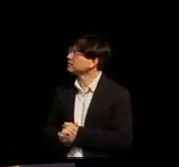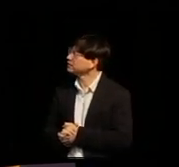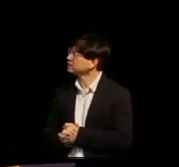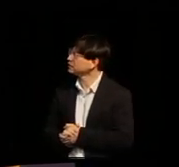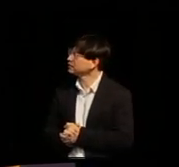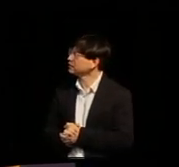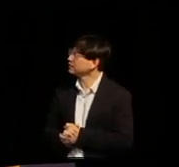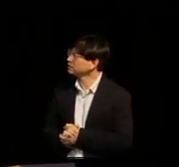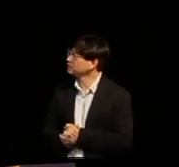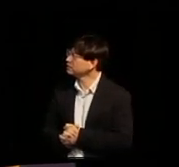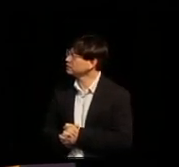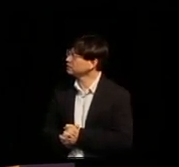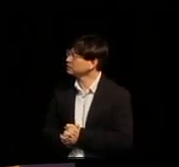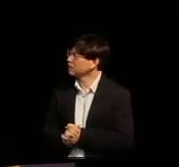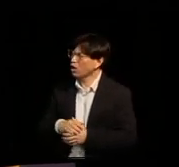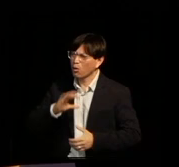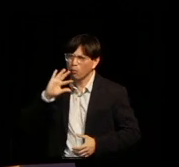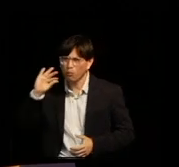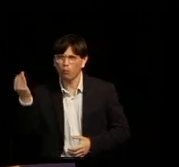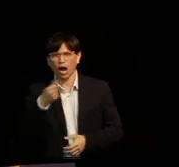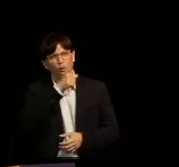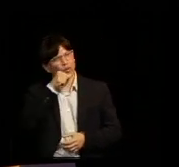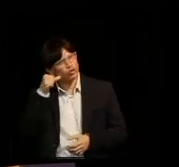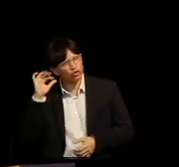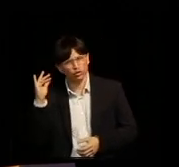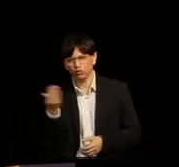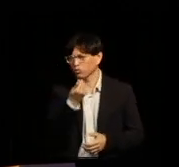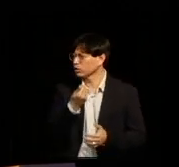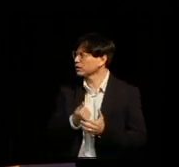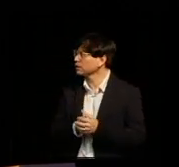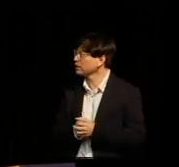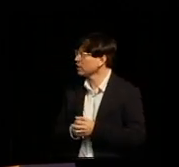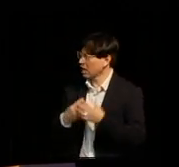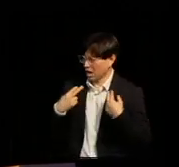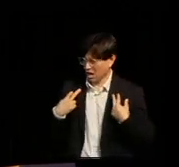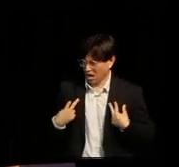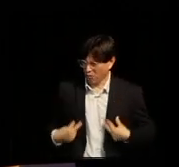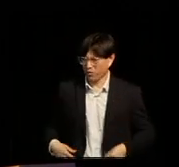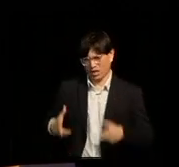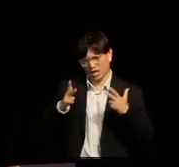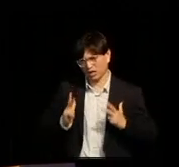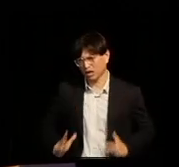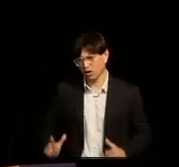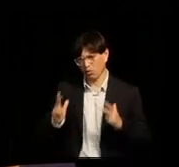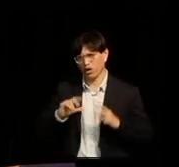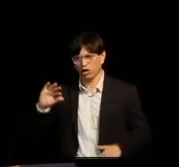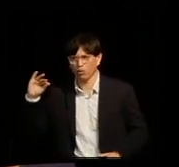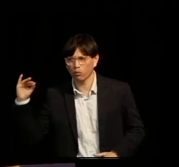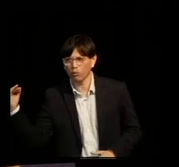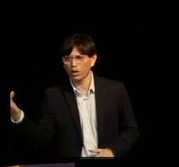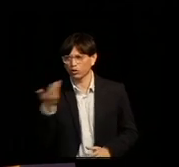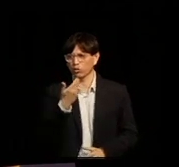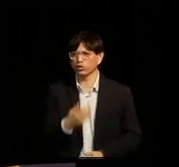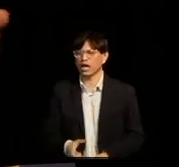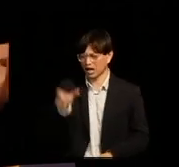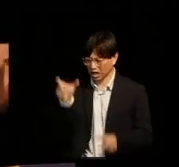fondamentale bisogno umano di tutti che rende la vita vivibile per tutti quanti per questo anche per le persone con